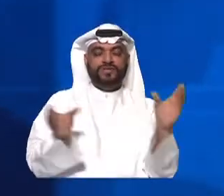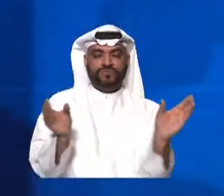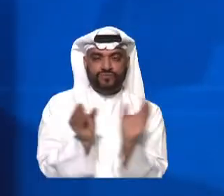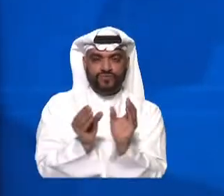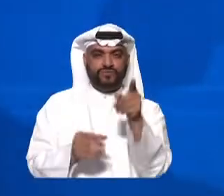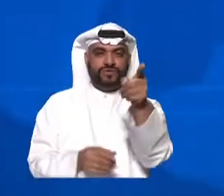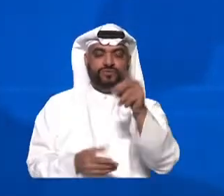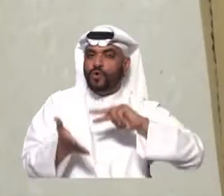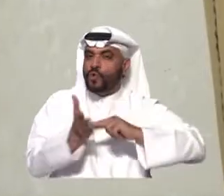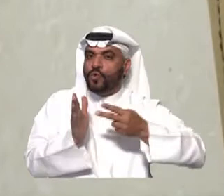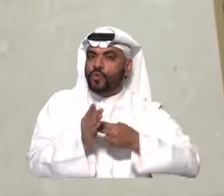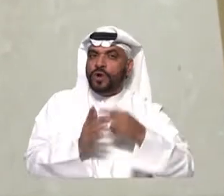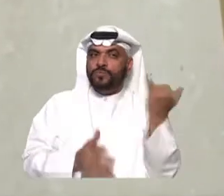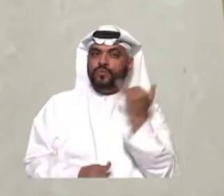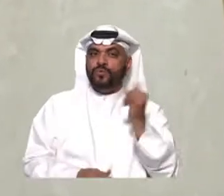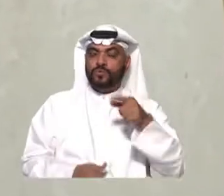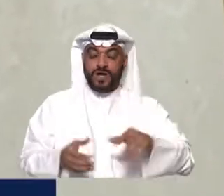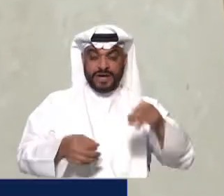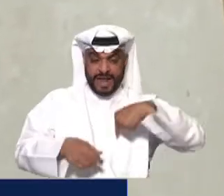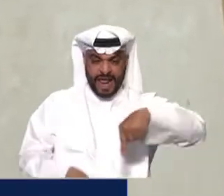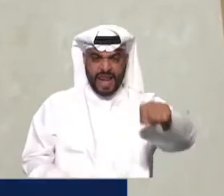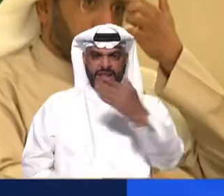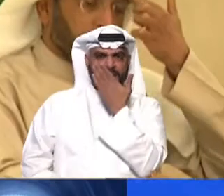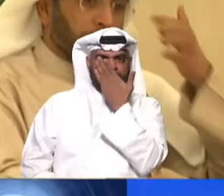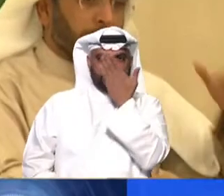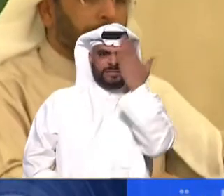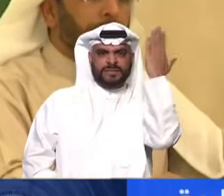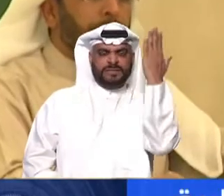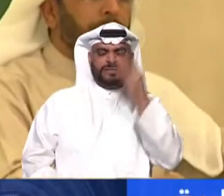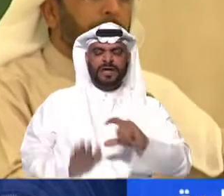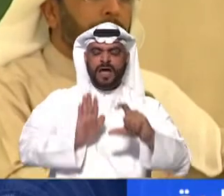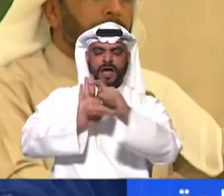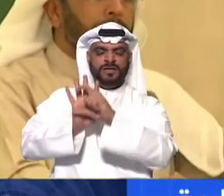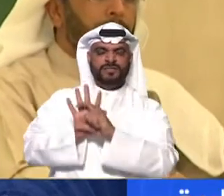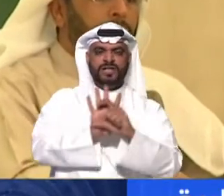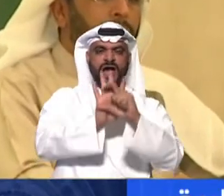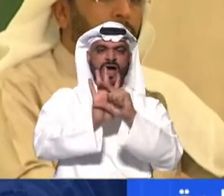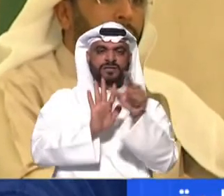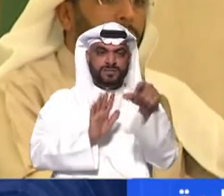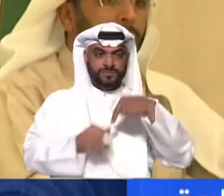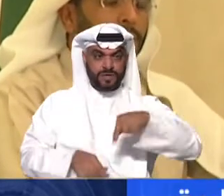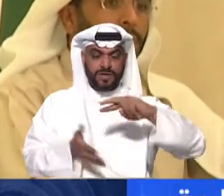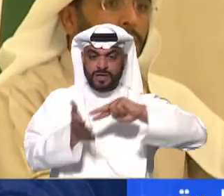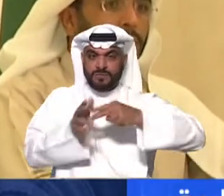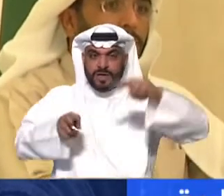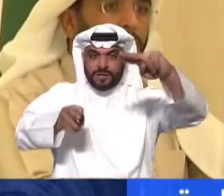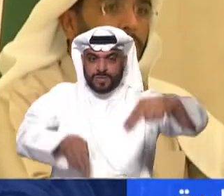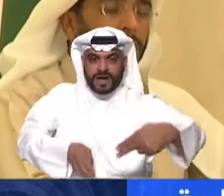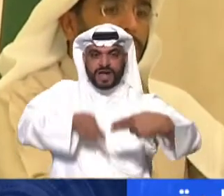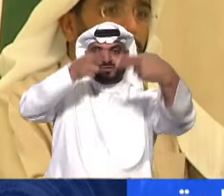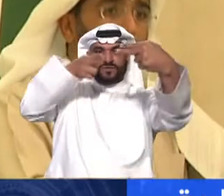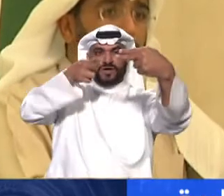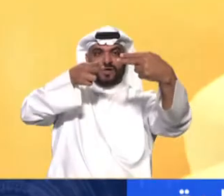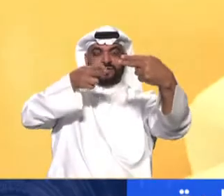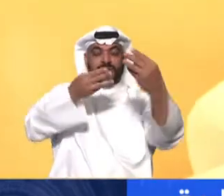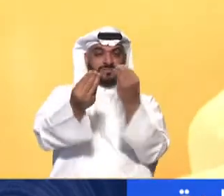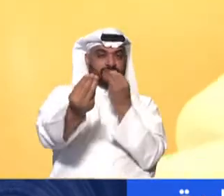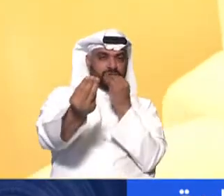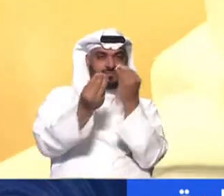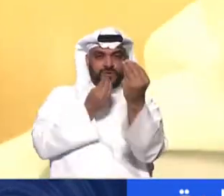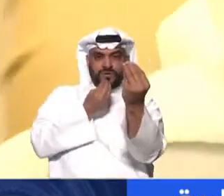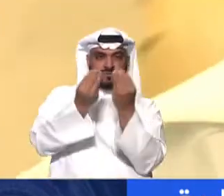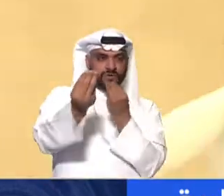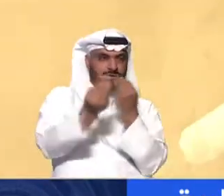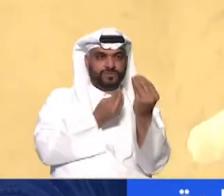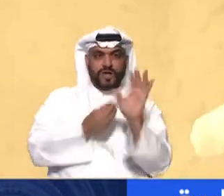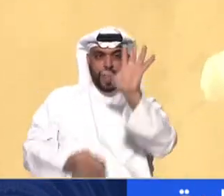للتحالف الدولي ضد ما يسمى بتنظيم داعش، والذي عقد أعماله بطريقة افتراضية عبر الاتصال المرئي مساء